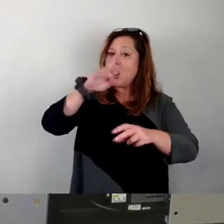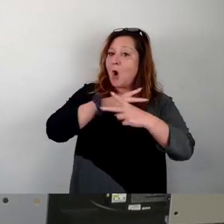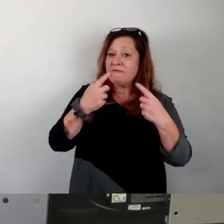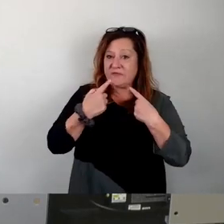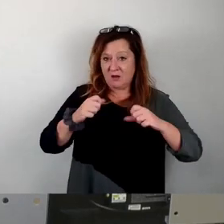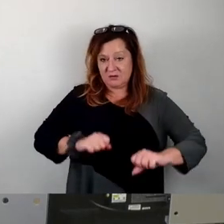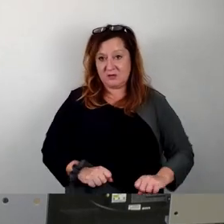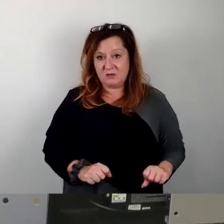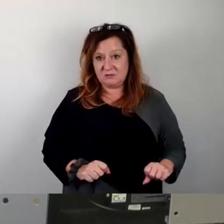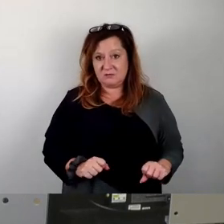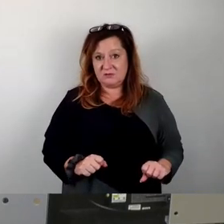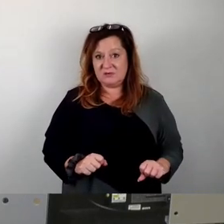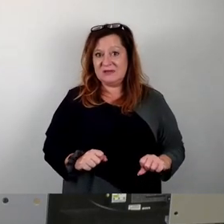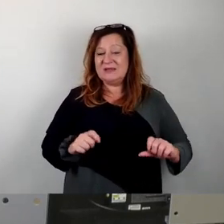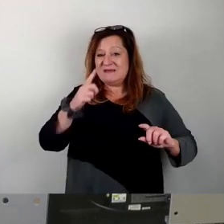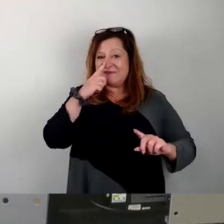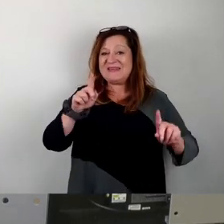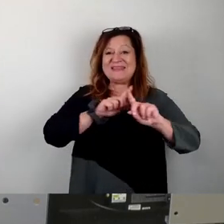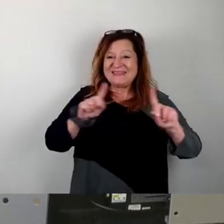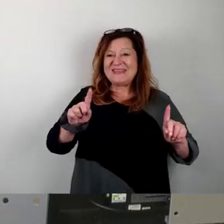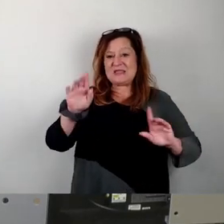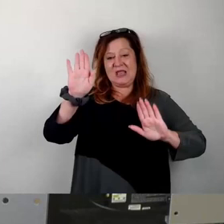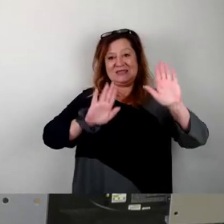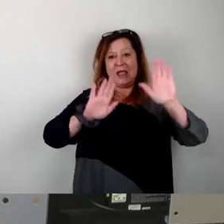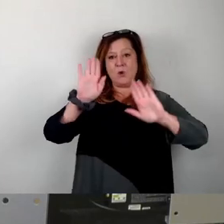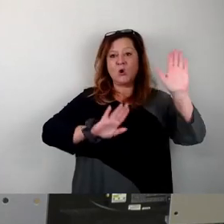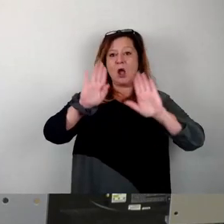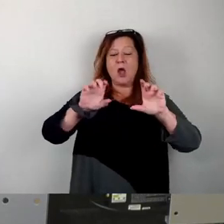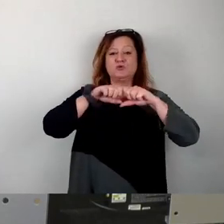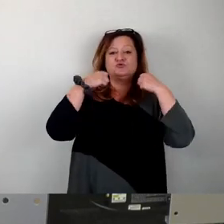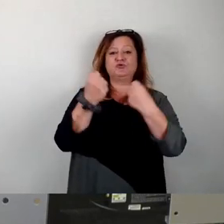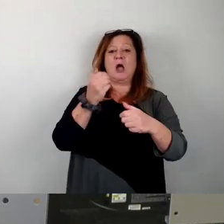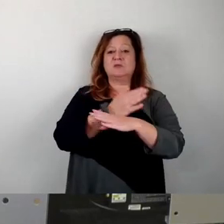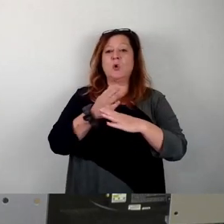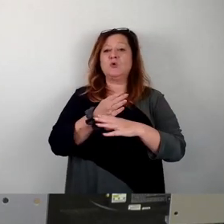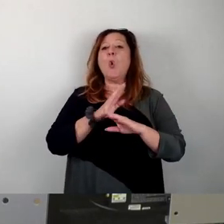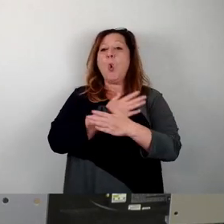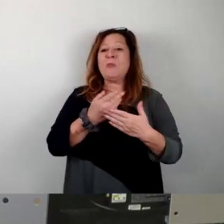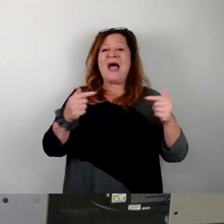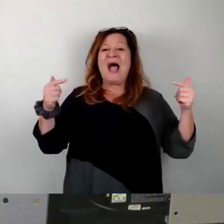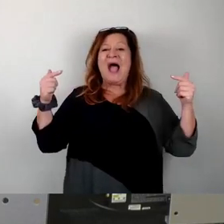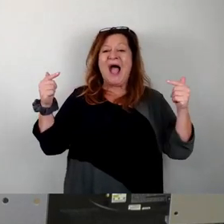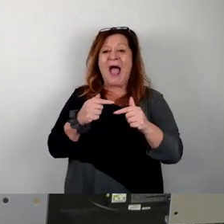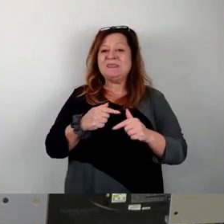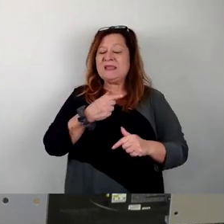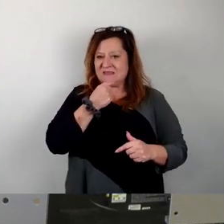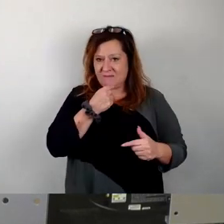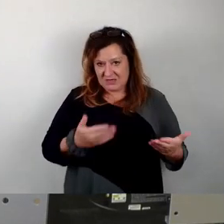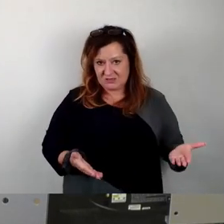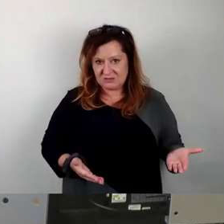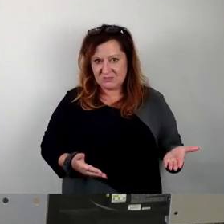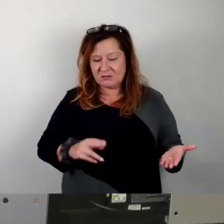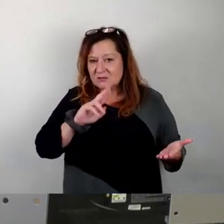sich nicht gegen die demokratische Staatsform oder antisemitisch gerichtet ist. Darum lassen Sie uns von einer der